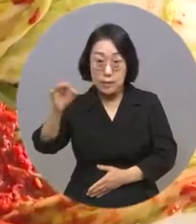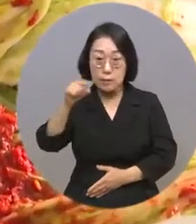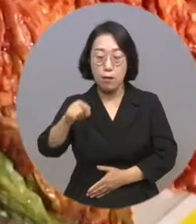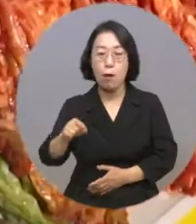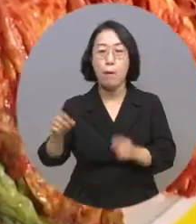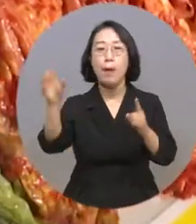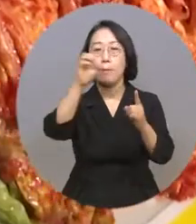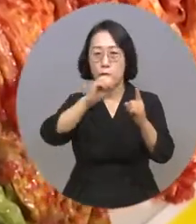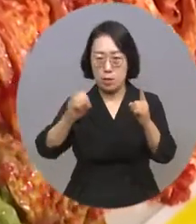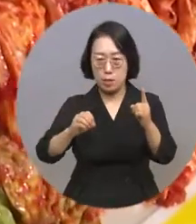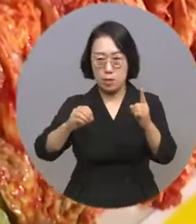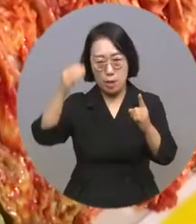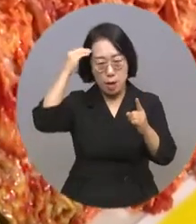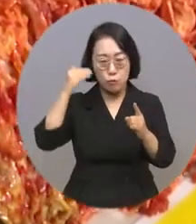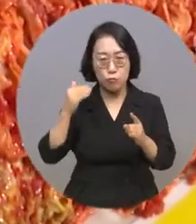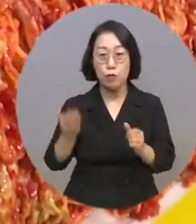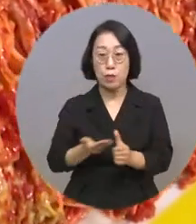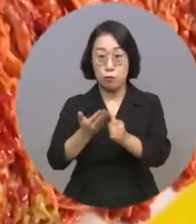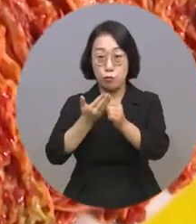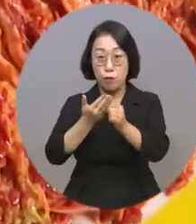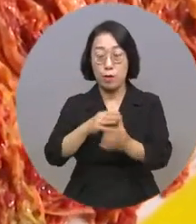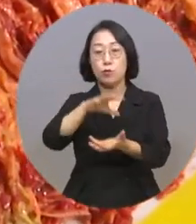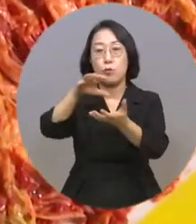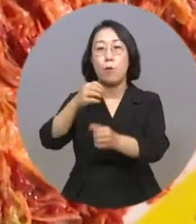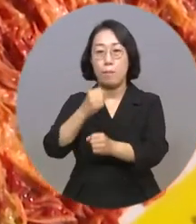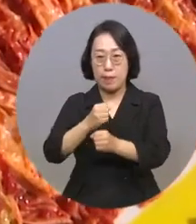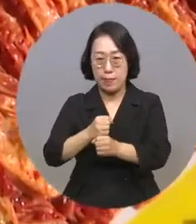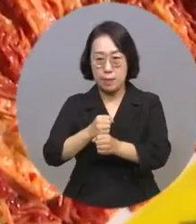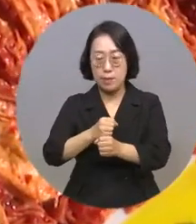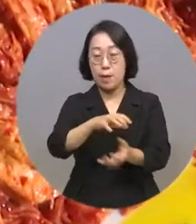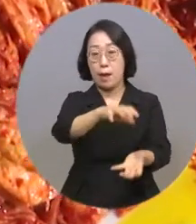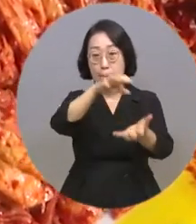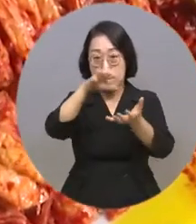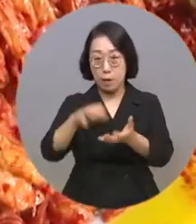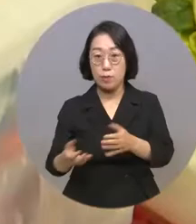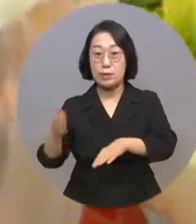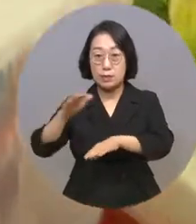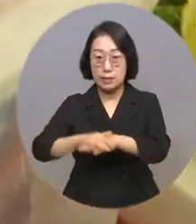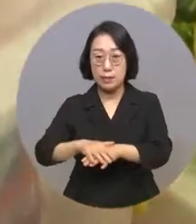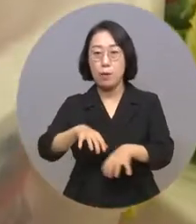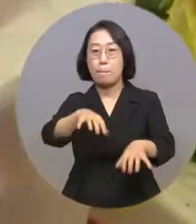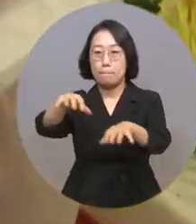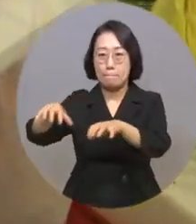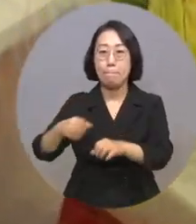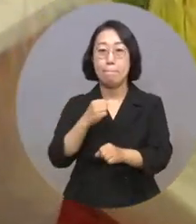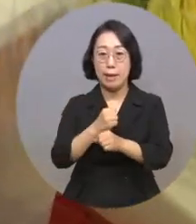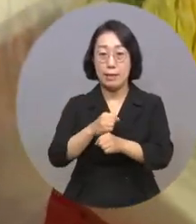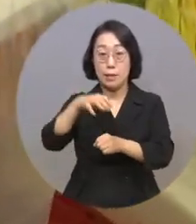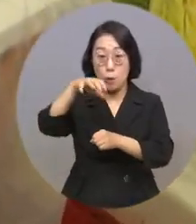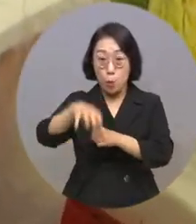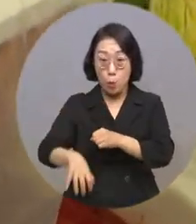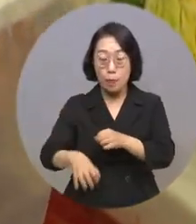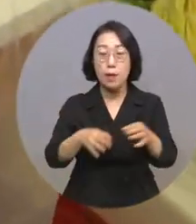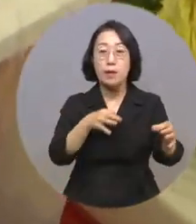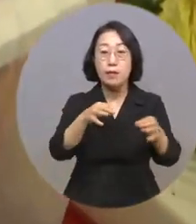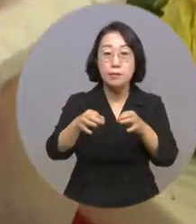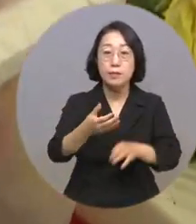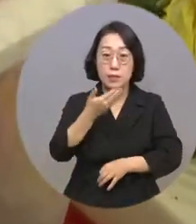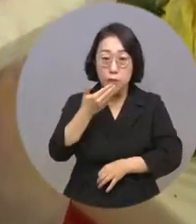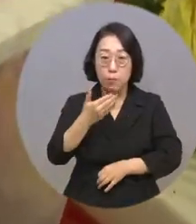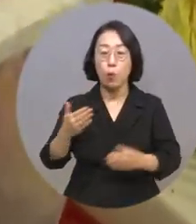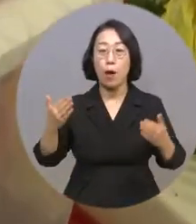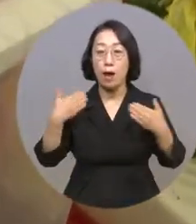국산 재료로 만든 김치를 생산업체에서 공급받거나 직접 만들어 사용하는 음식점, 학교